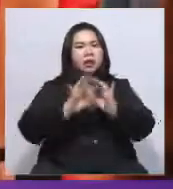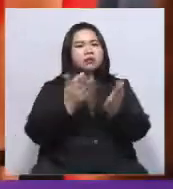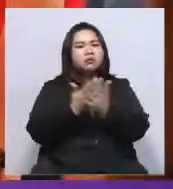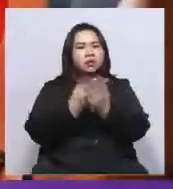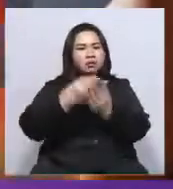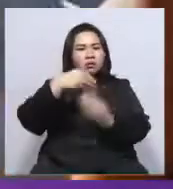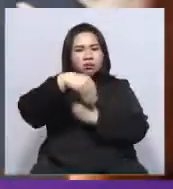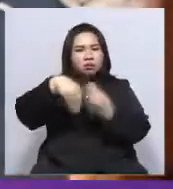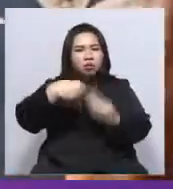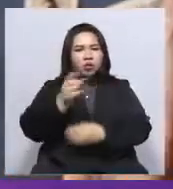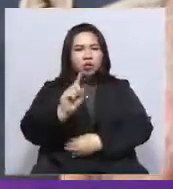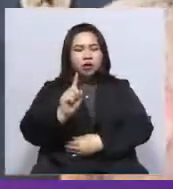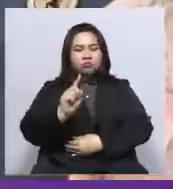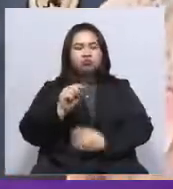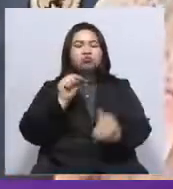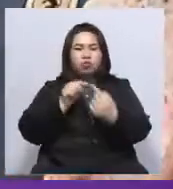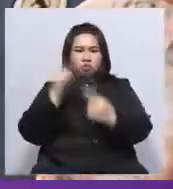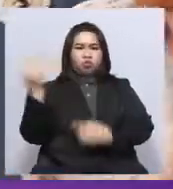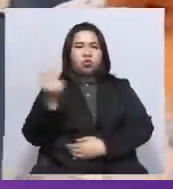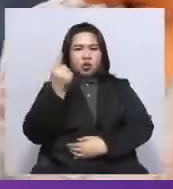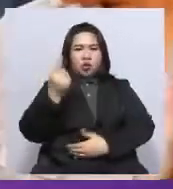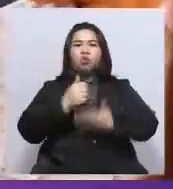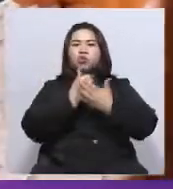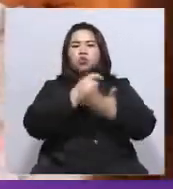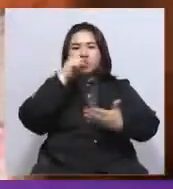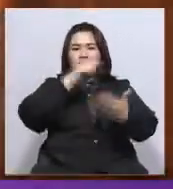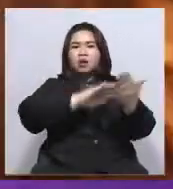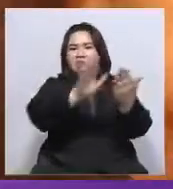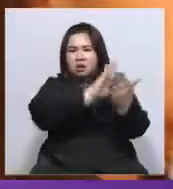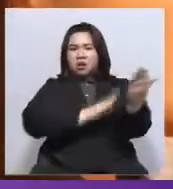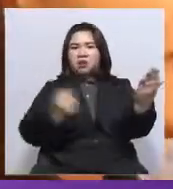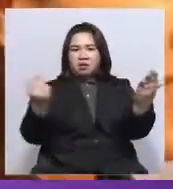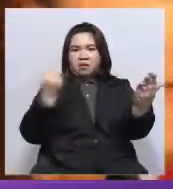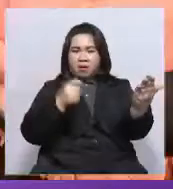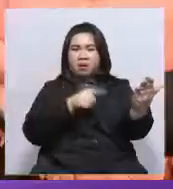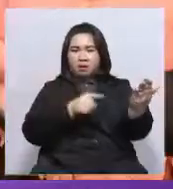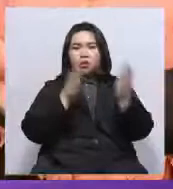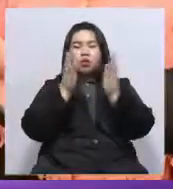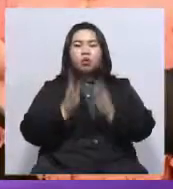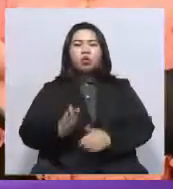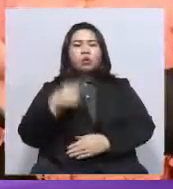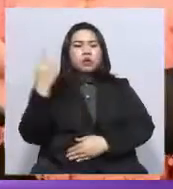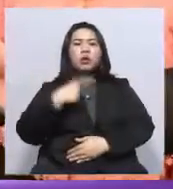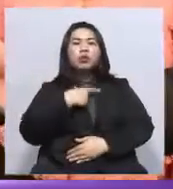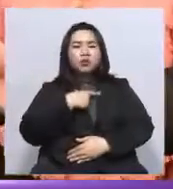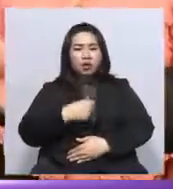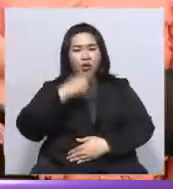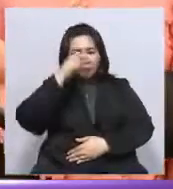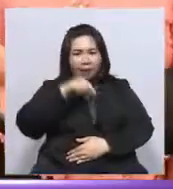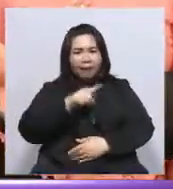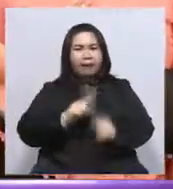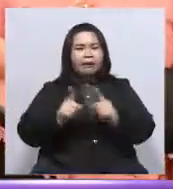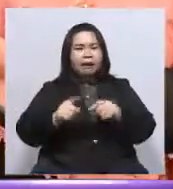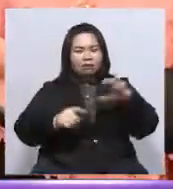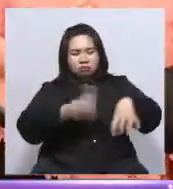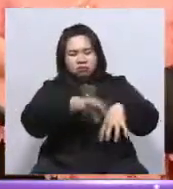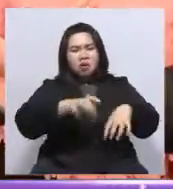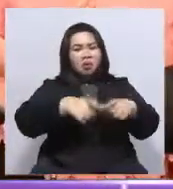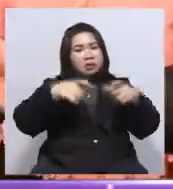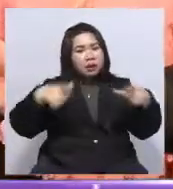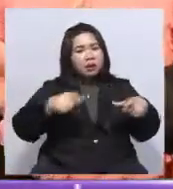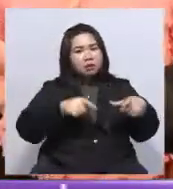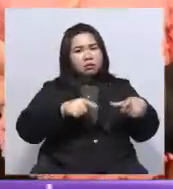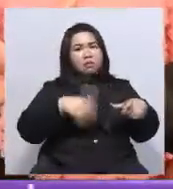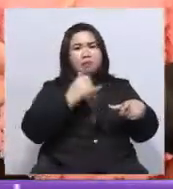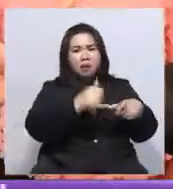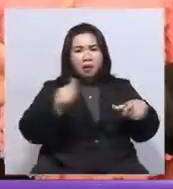รษฐกิจก็คือระบบของการท่องเที่ยวรายได้จากนักท่องเที่ยวมาครับนิยมเมืองไทยมากทีนี้มาเมืองไทยก็ส่วนใหญ่จะไปเมืองหลักกันเราจะทำไงให้นอก